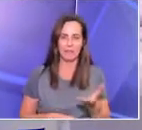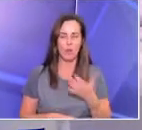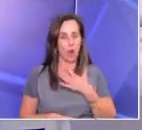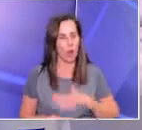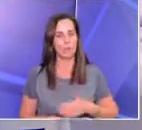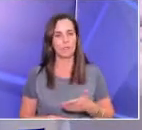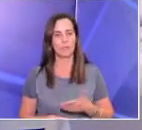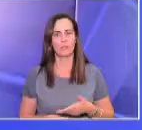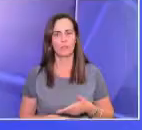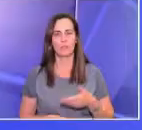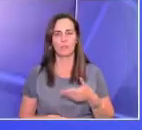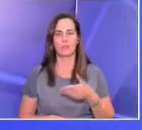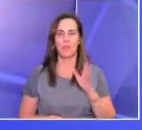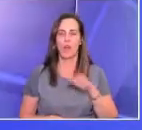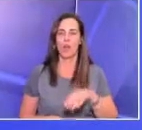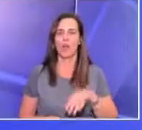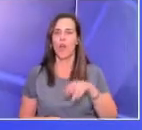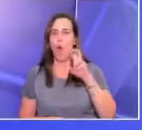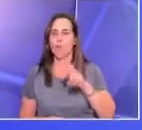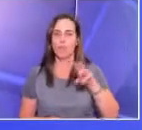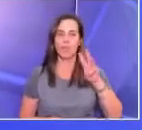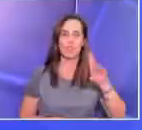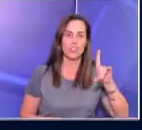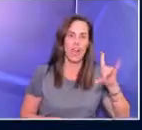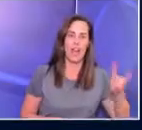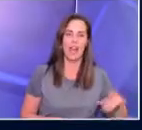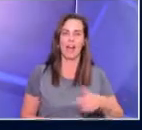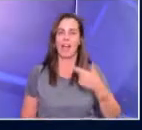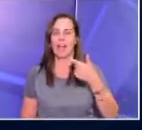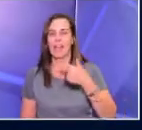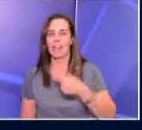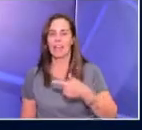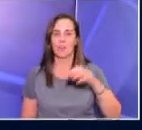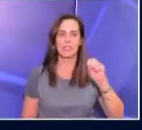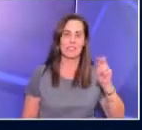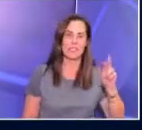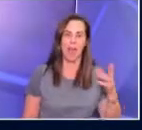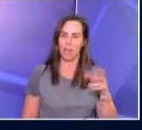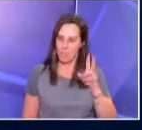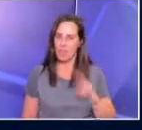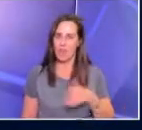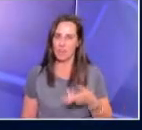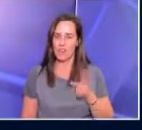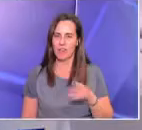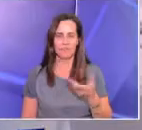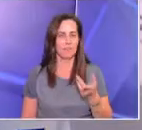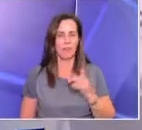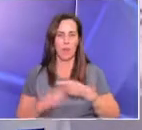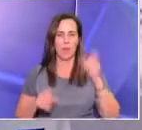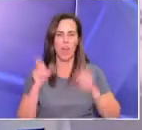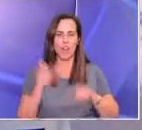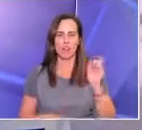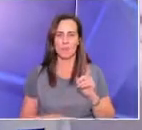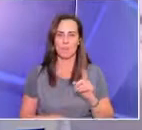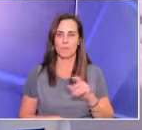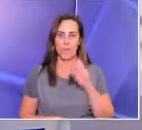רוצה... יש לי עוד שם קטן בשבילך. עופר שלח יכול להיות. עוד שם. גלעד ארדן, גדעון סער. נכון מאוד. אפשר 1,001 שמות לזרוק פה. אבל דרך